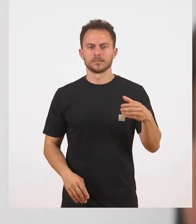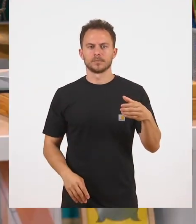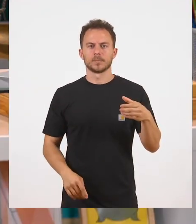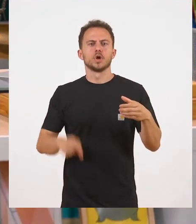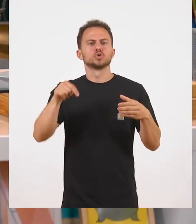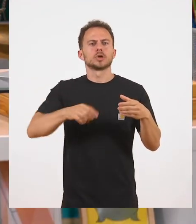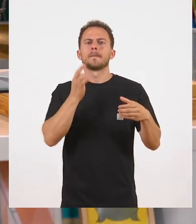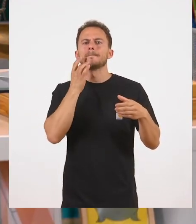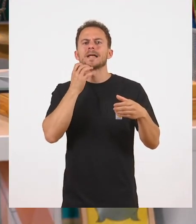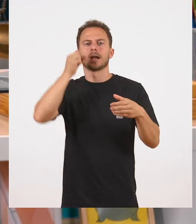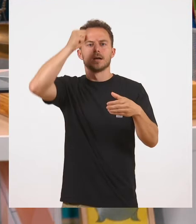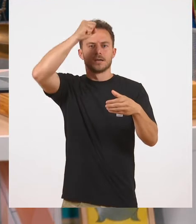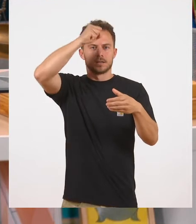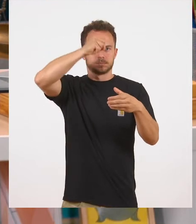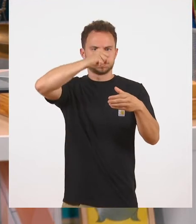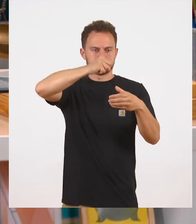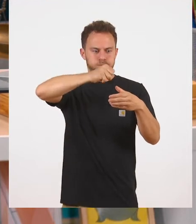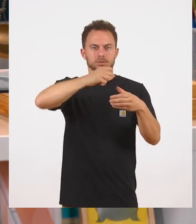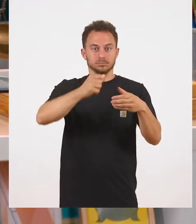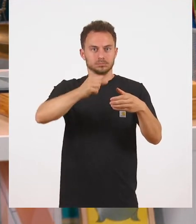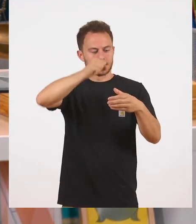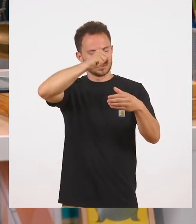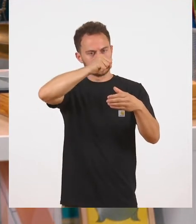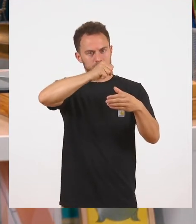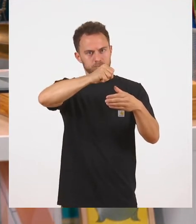Για να βυθίσω λοιπόν την πέτρα μου,